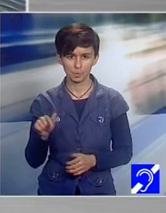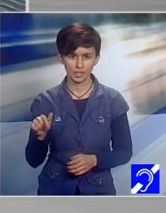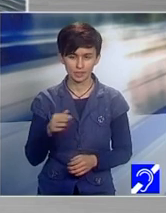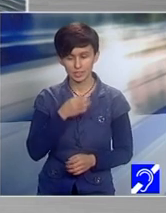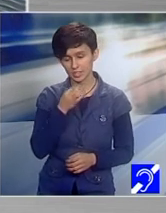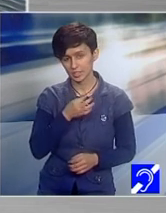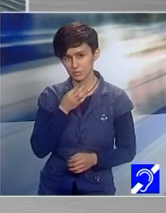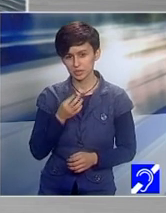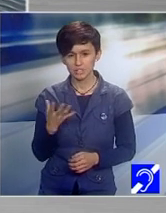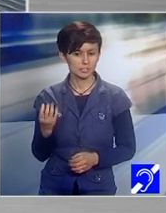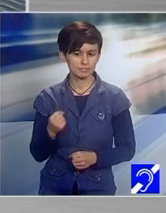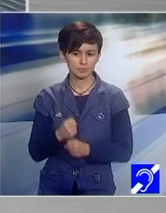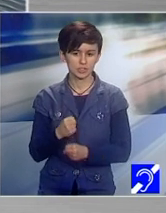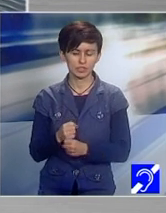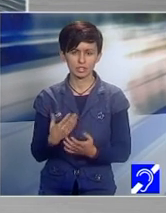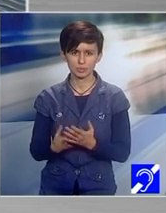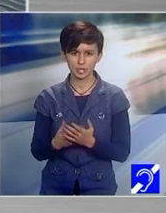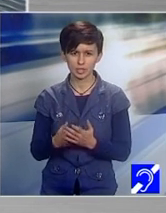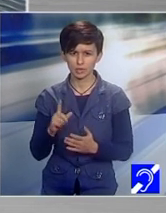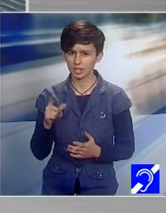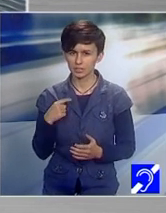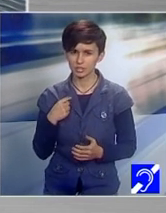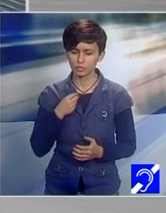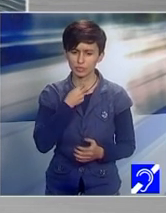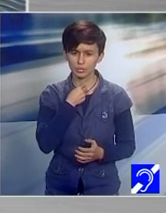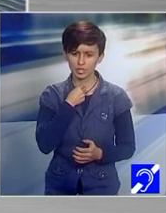facem ca să nu fim victimele